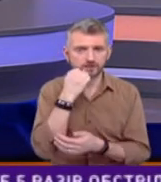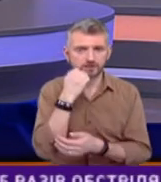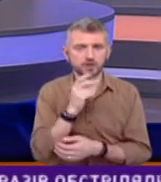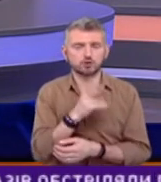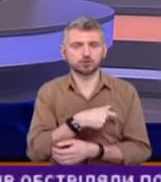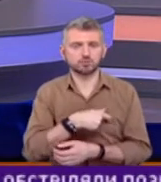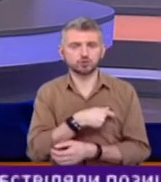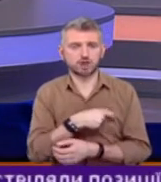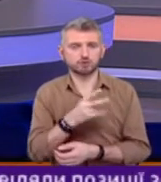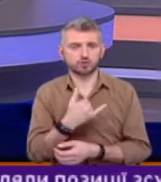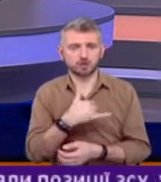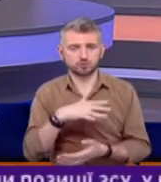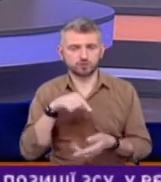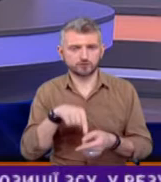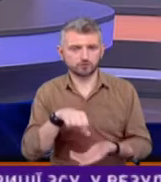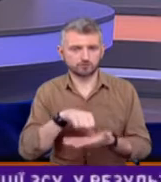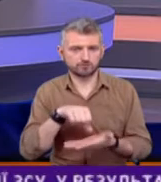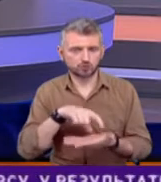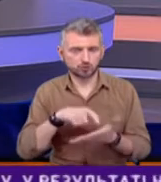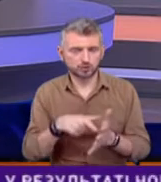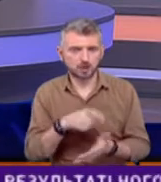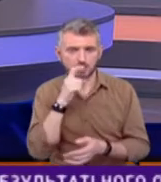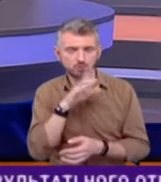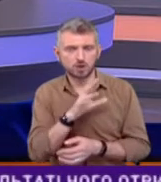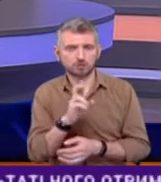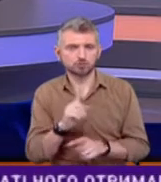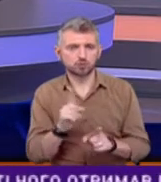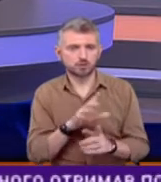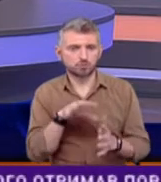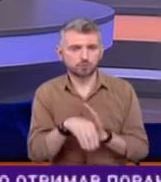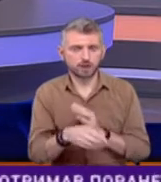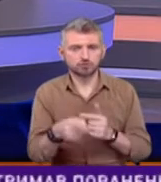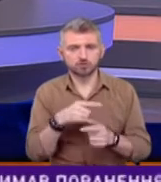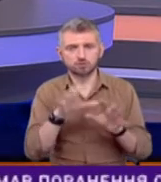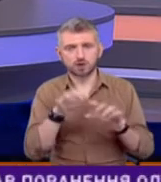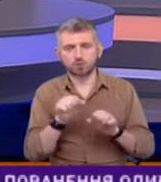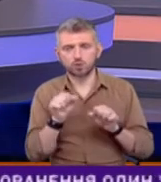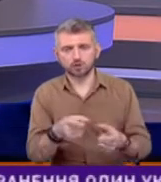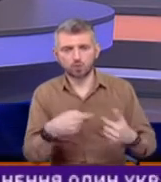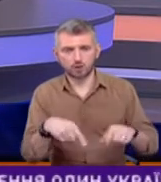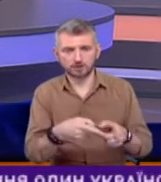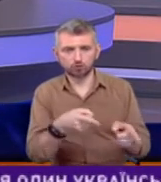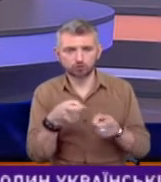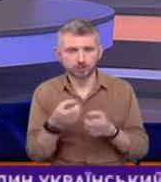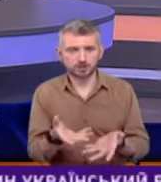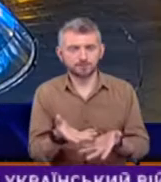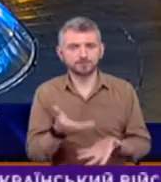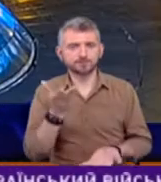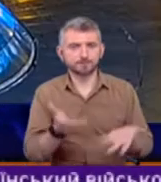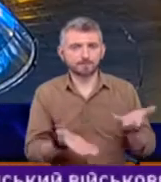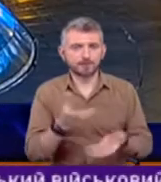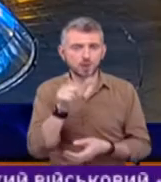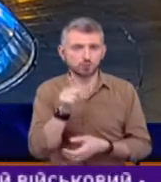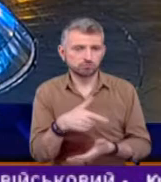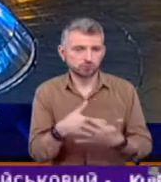дехто з депутатів, які в нас були в студії, говорили про те, що непогано б там щось запровадити чи правоохоронних органів долучити. Якби